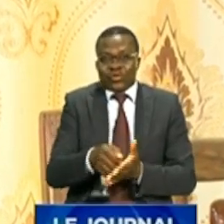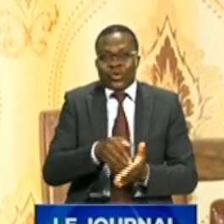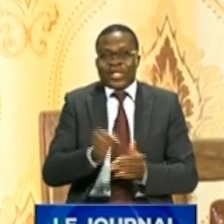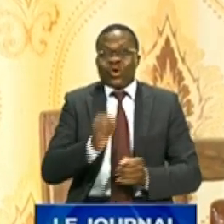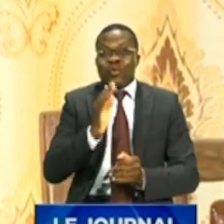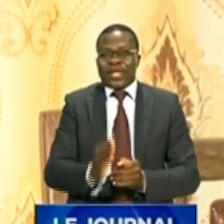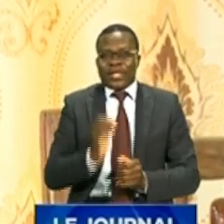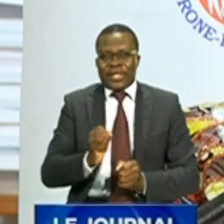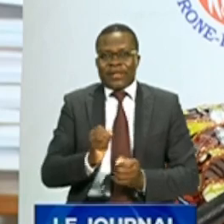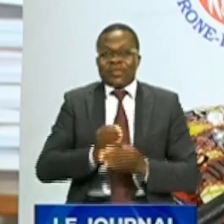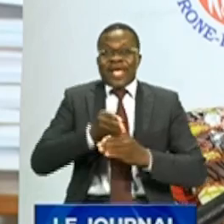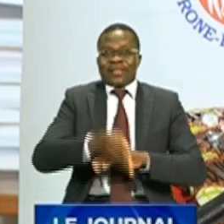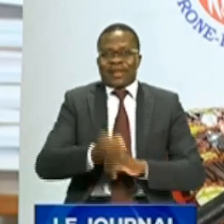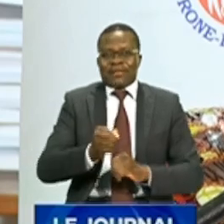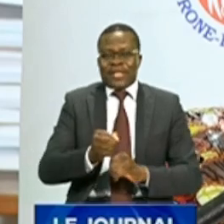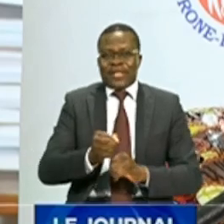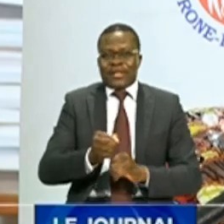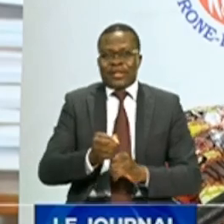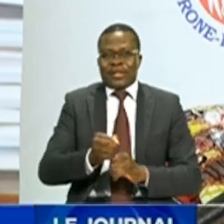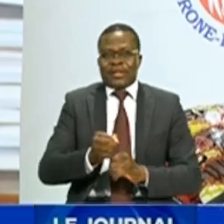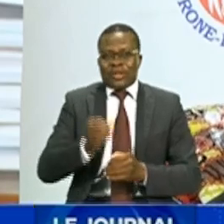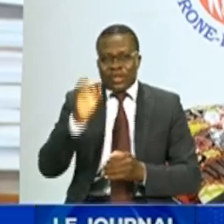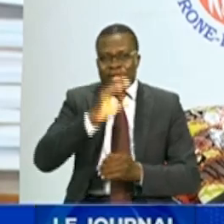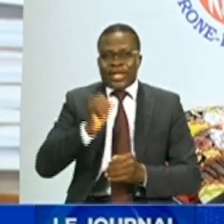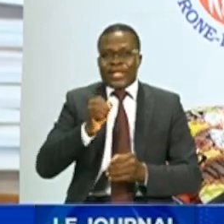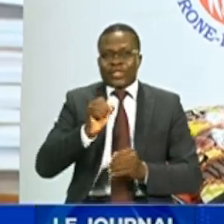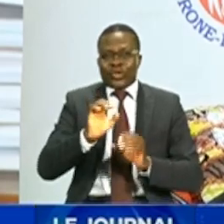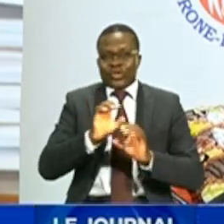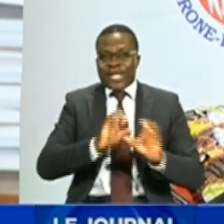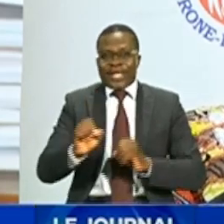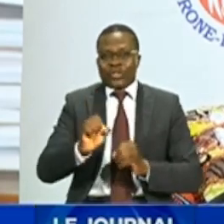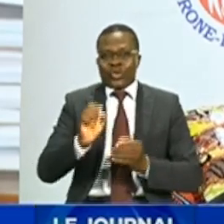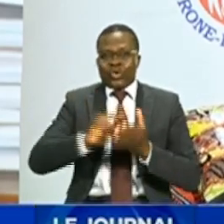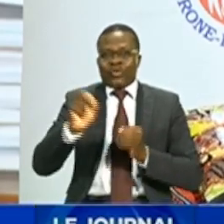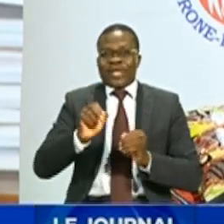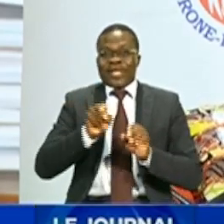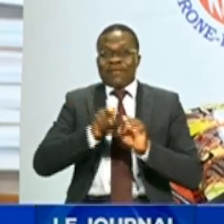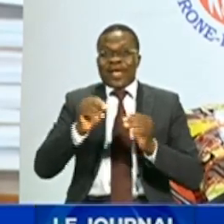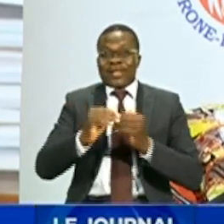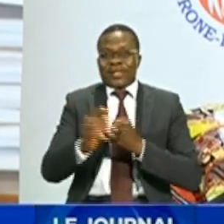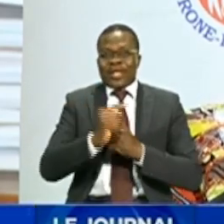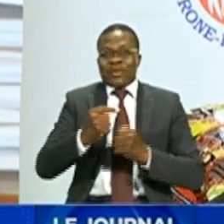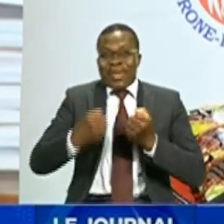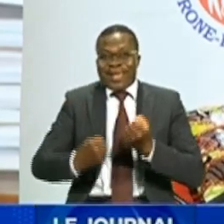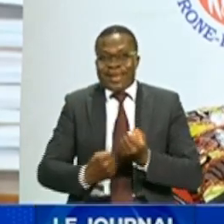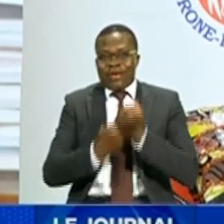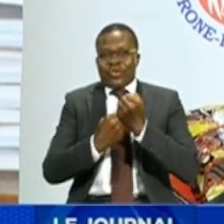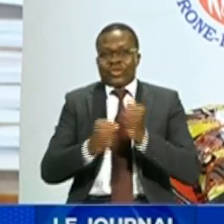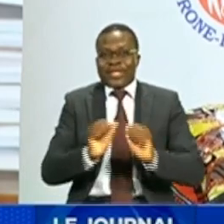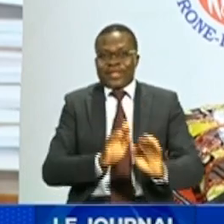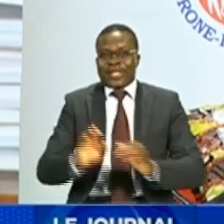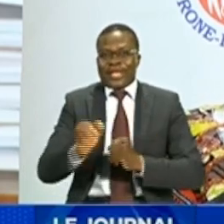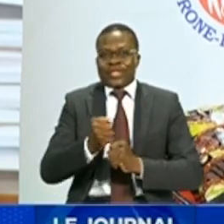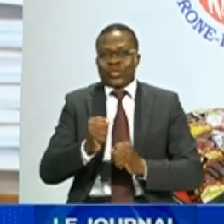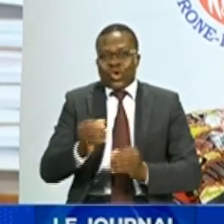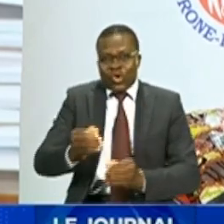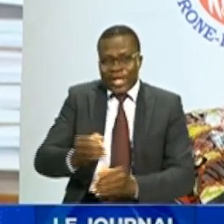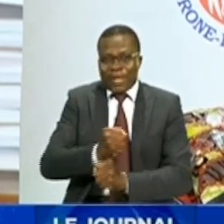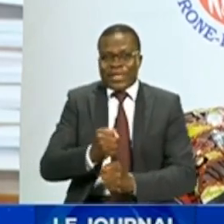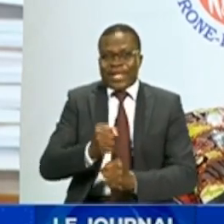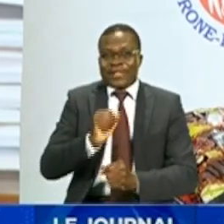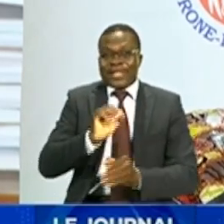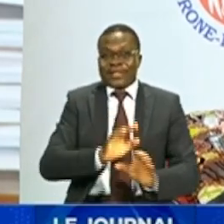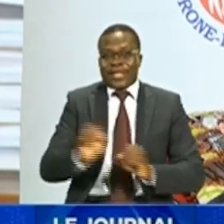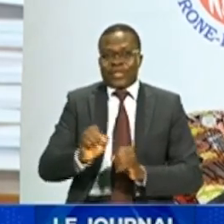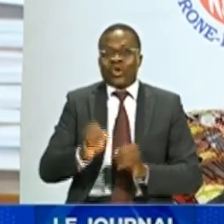au Bénin. À travers la recherche-action, l'université va également renforcer leurs actions, capitaliser ces